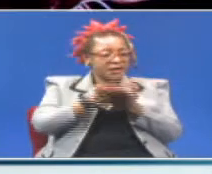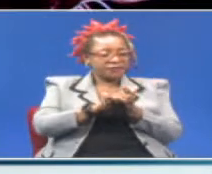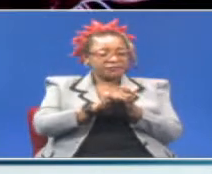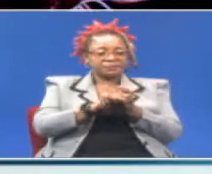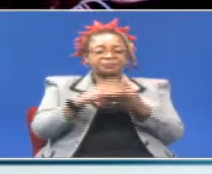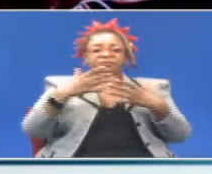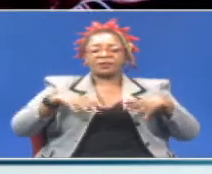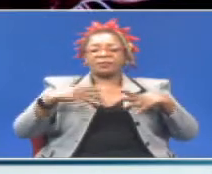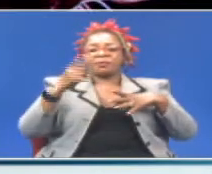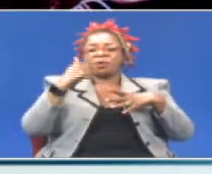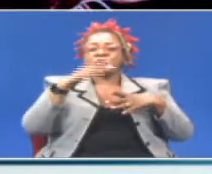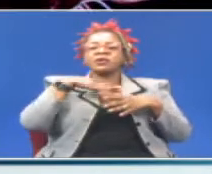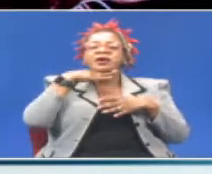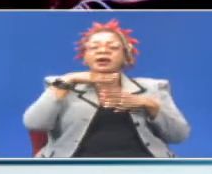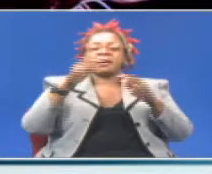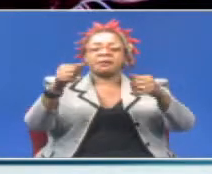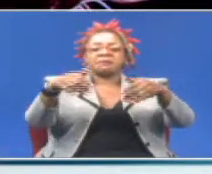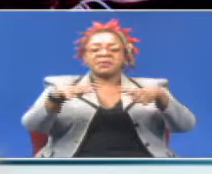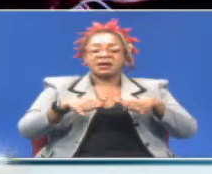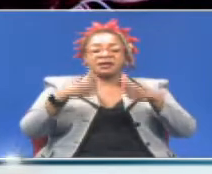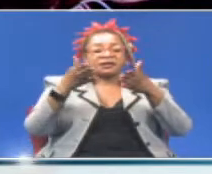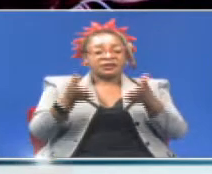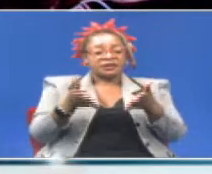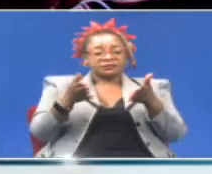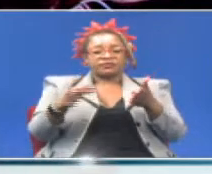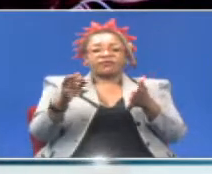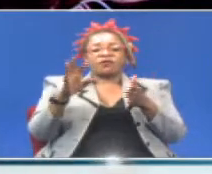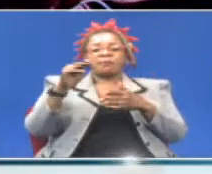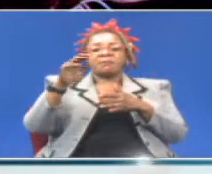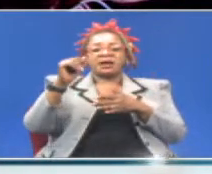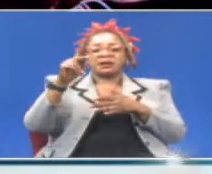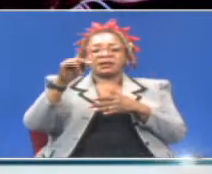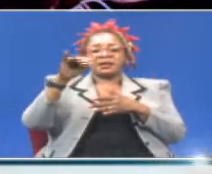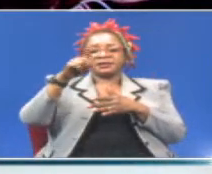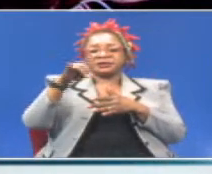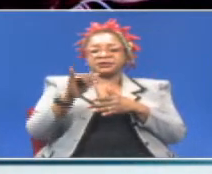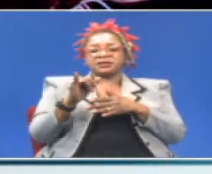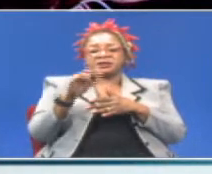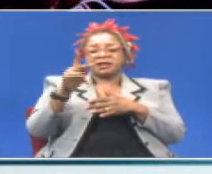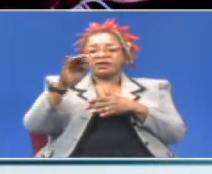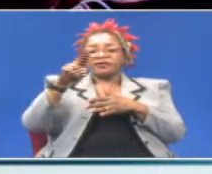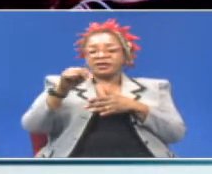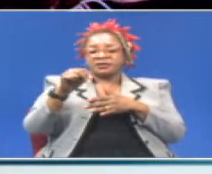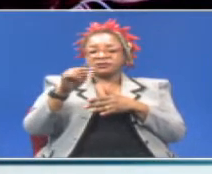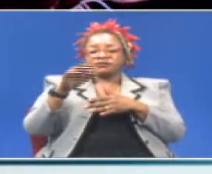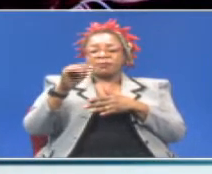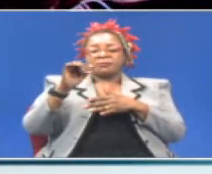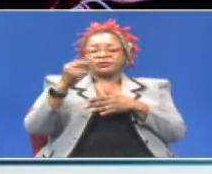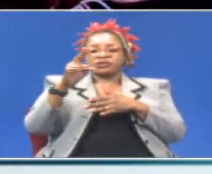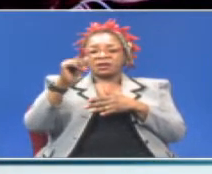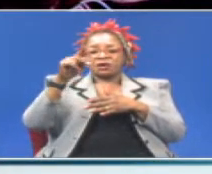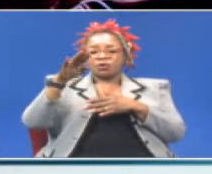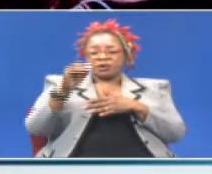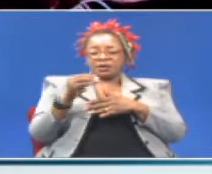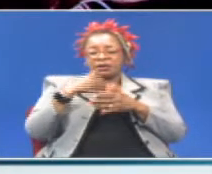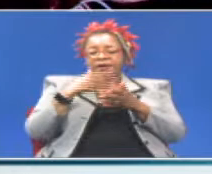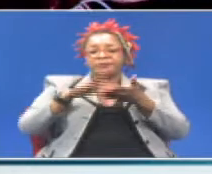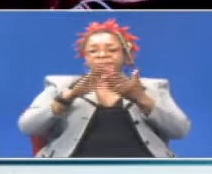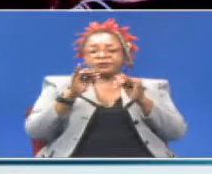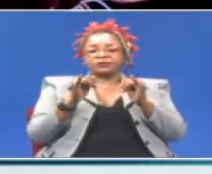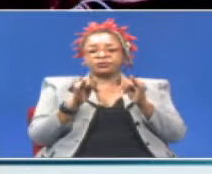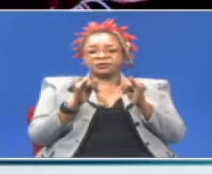ya waumini wa dhehebu hilo la mhubiri Paul Mackenzie. Kevin Mutai kutoka Shakahola anasema operesheni